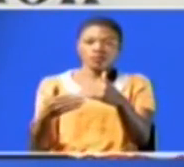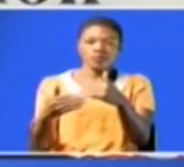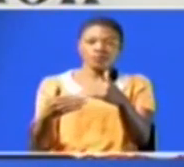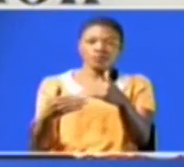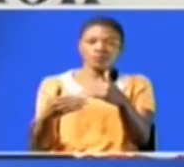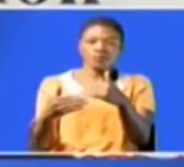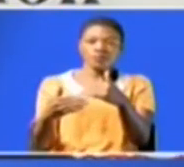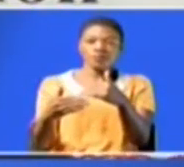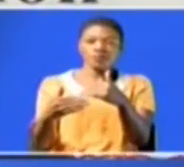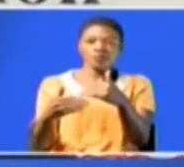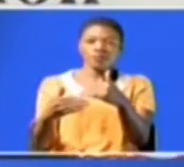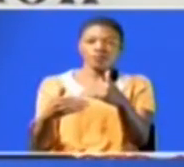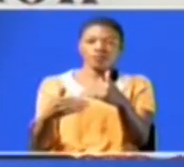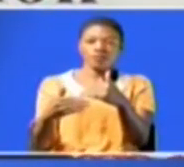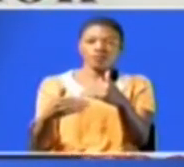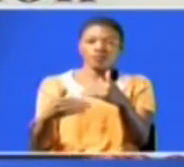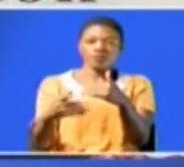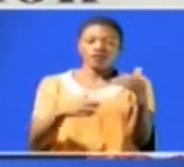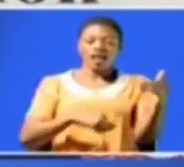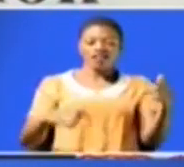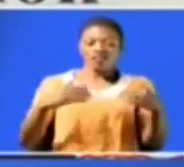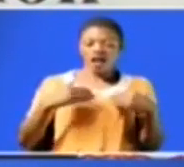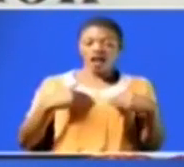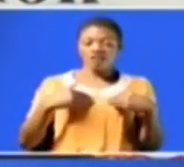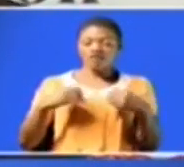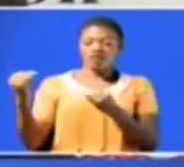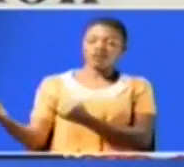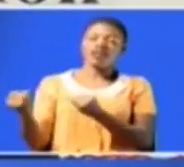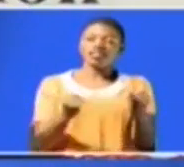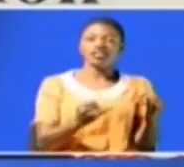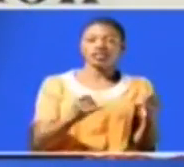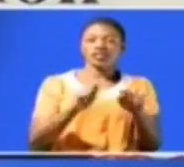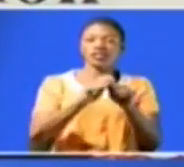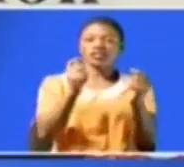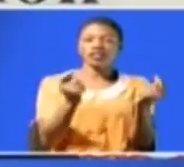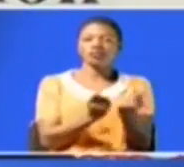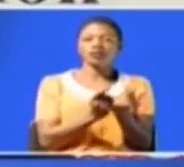mind, we have the teams invited. We've invited